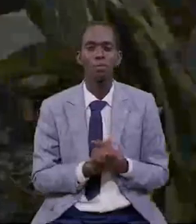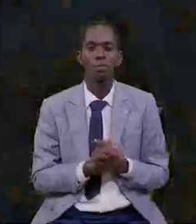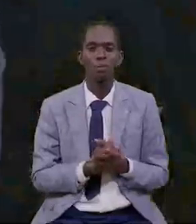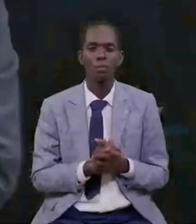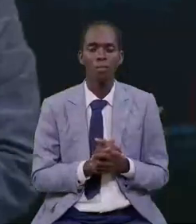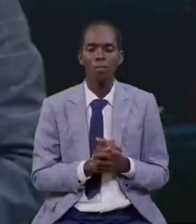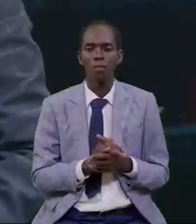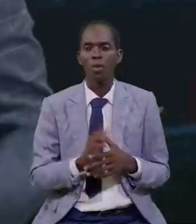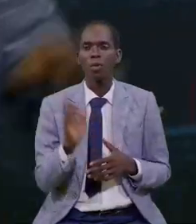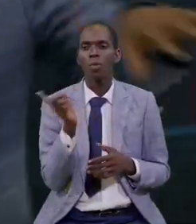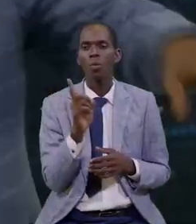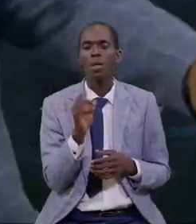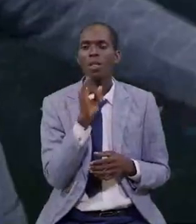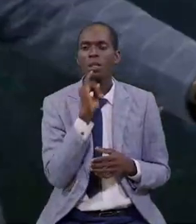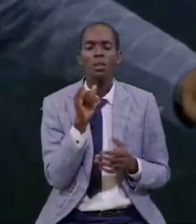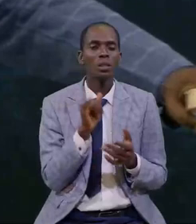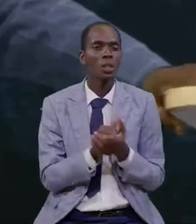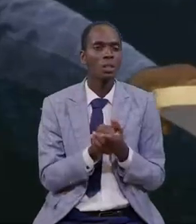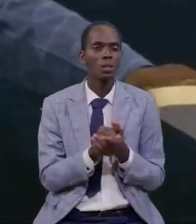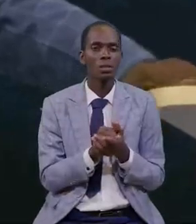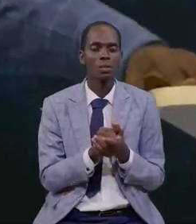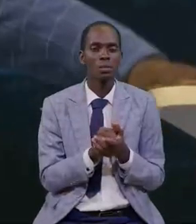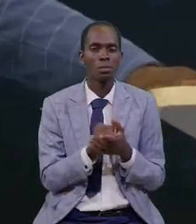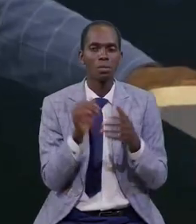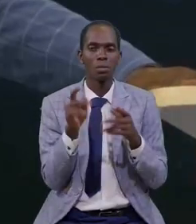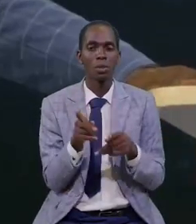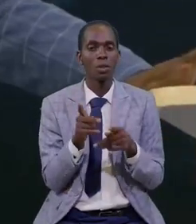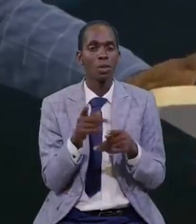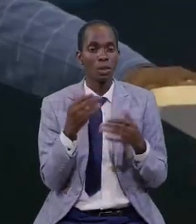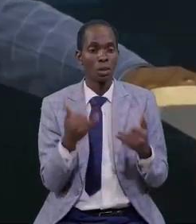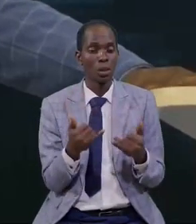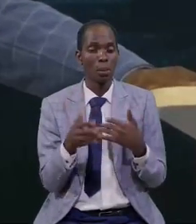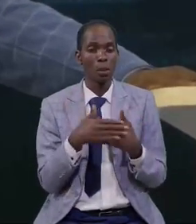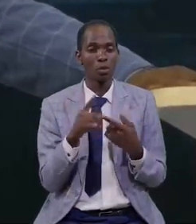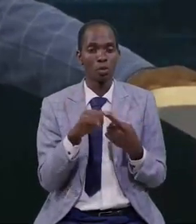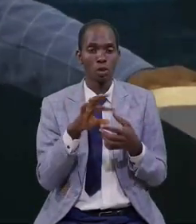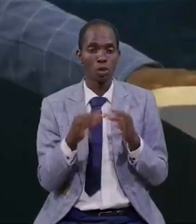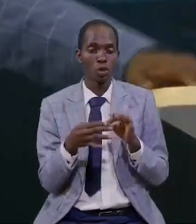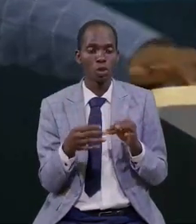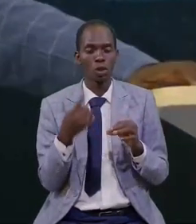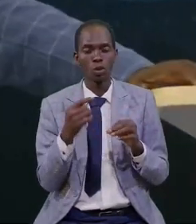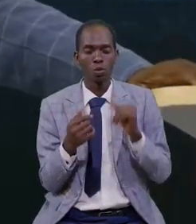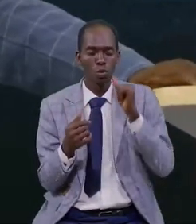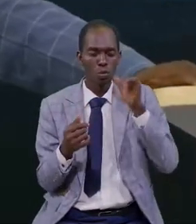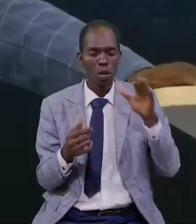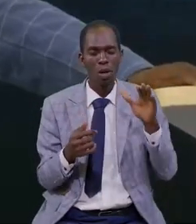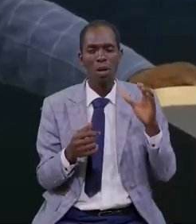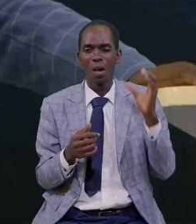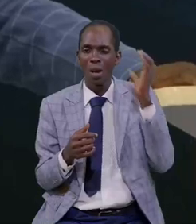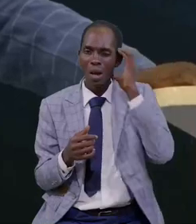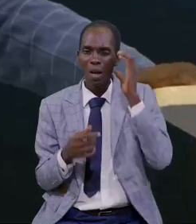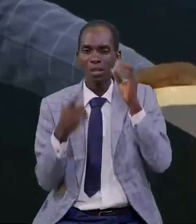veut dire quoi revenant à la femme cette femme a entendu la parole du